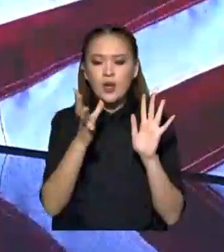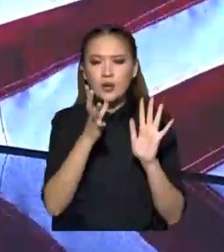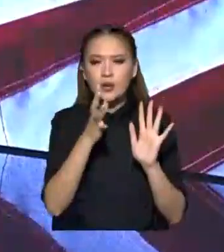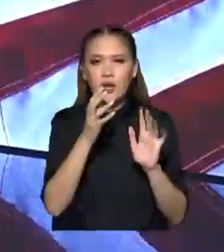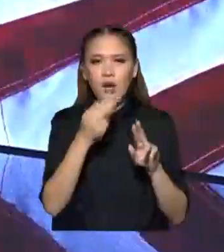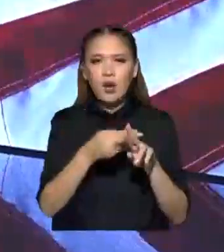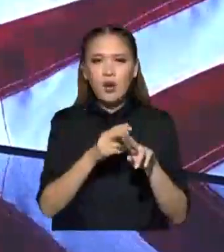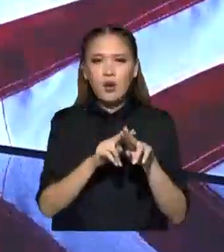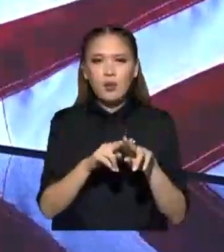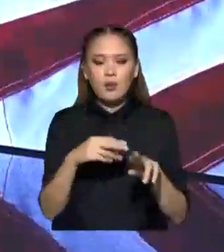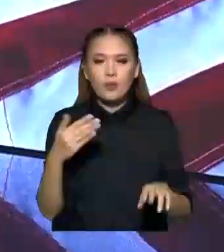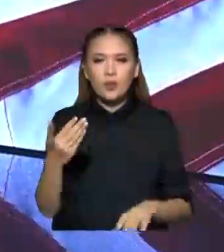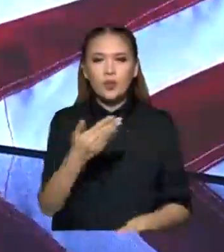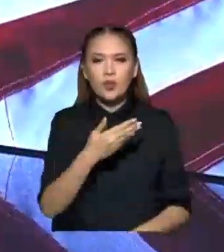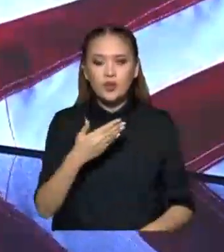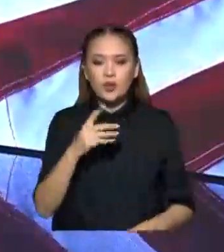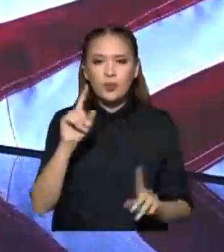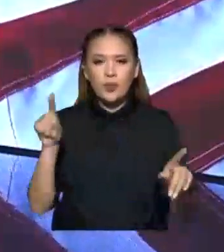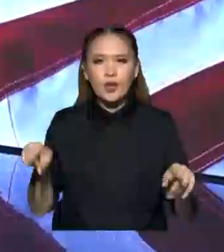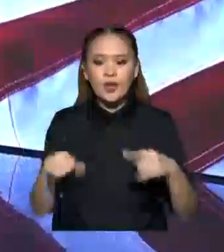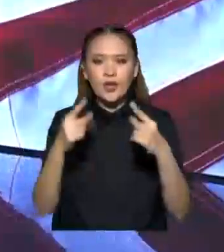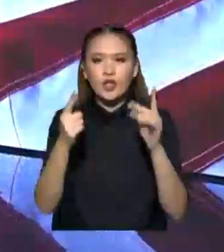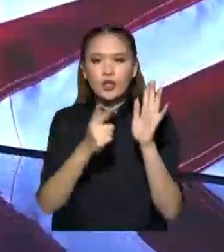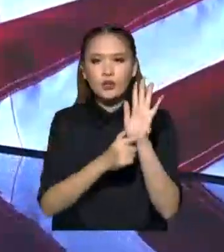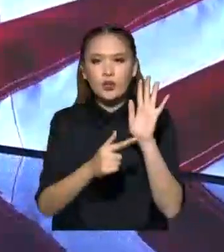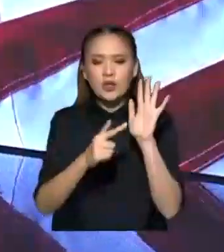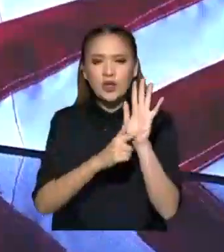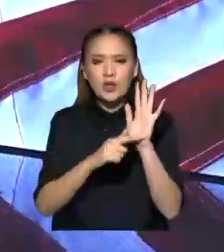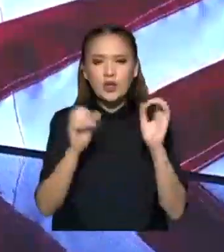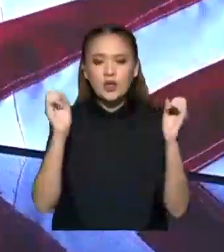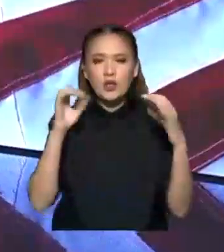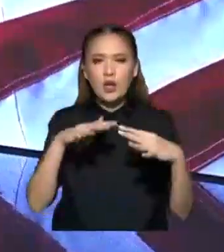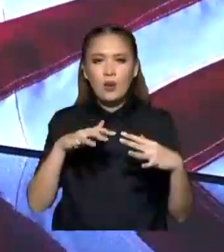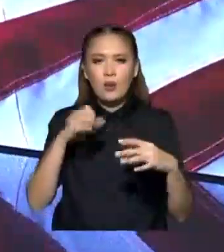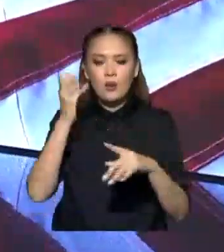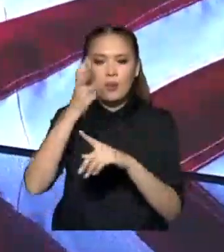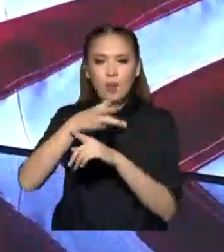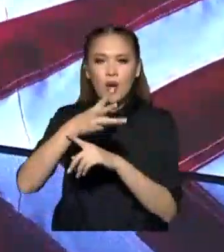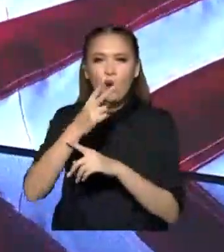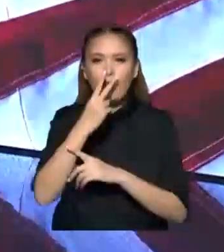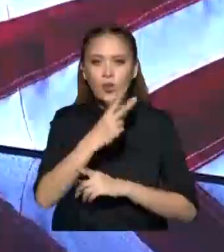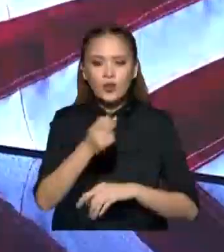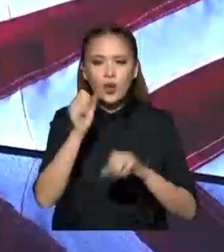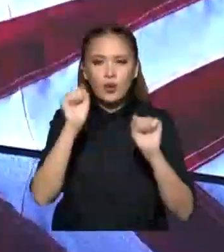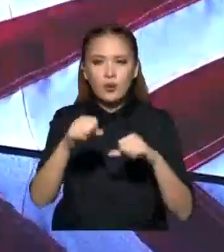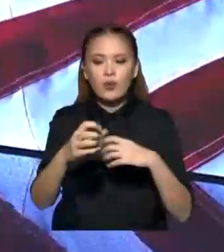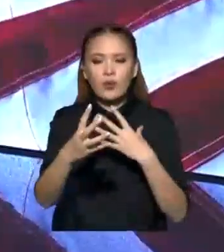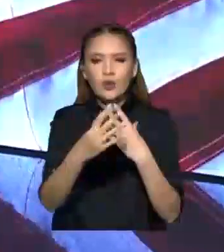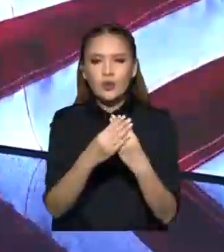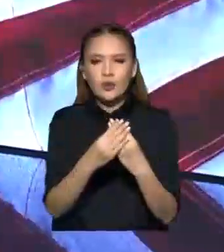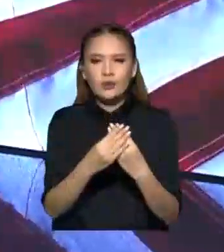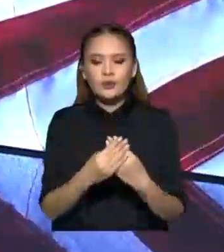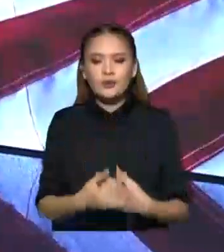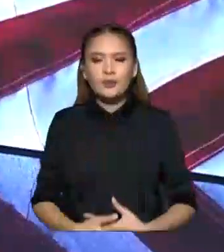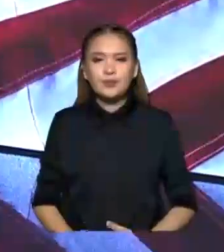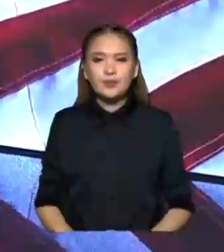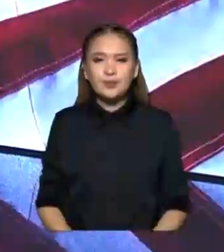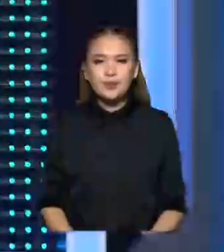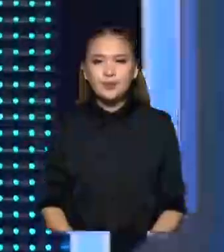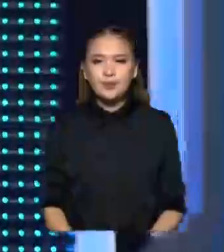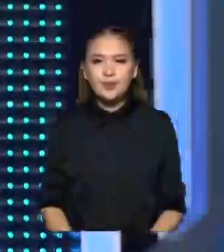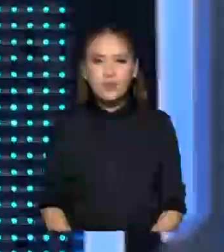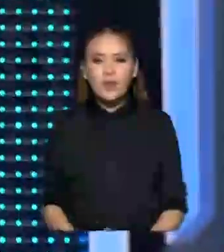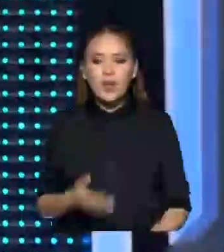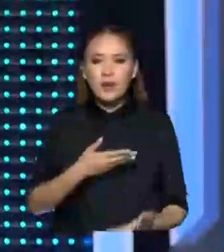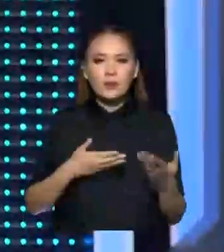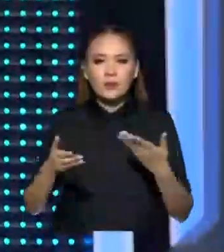телеарнасынан біз Біріккен ұлттар ұйымының 77-ші сессиясын тікелей эфирден көрсетеміз. Бірге көрейік. Жақсы, сау саламатта болыңыз.